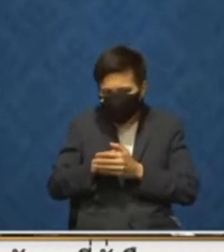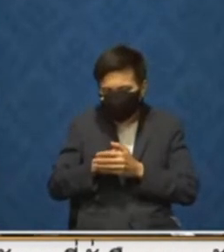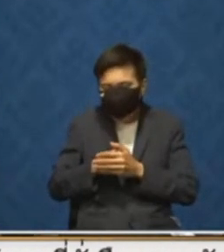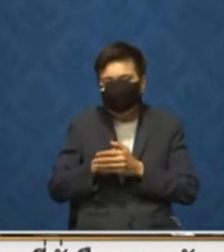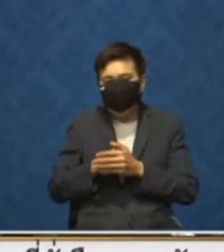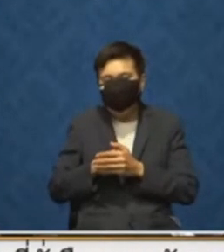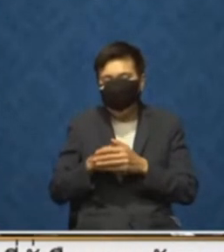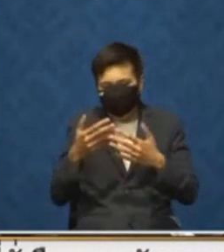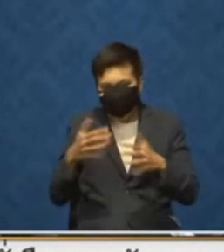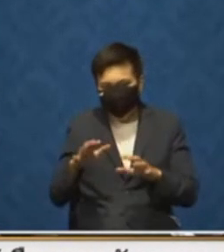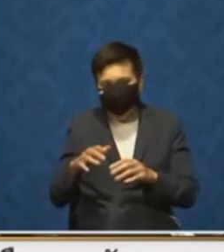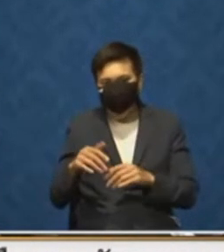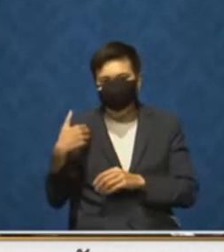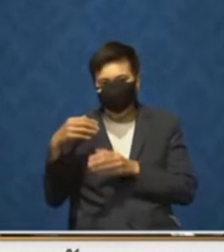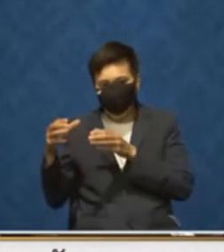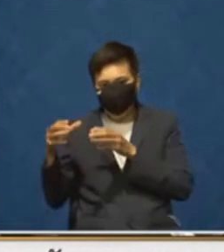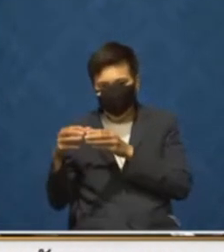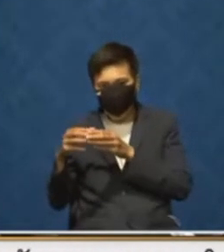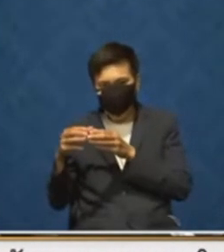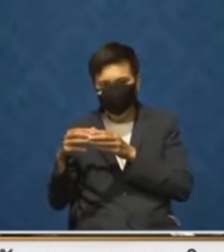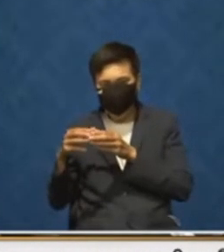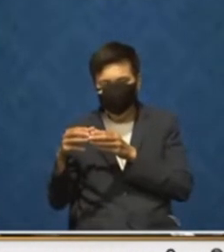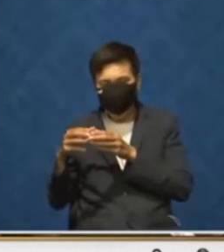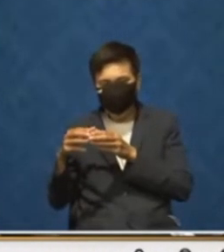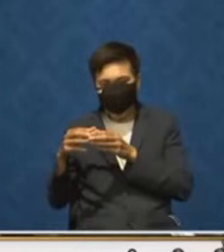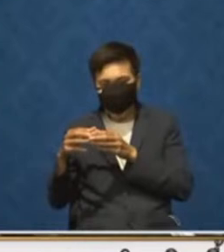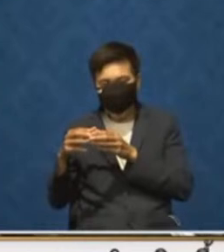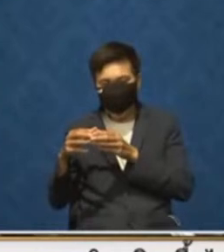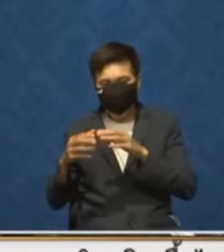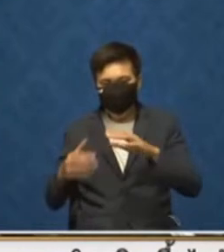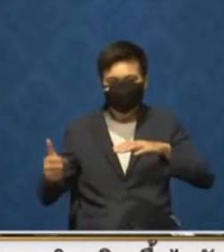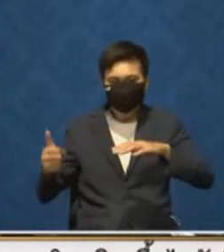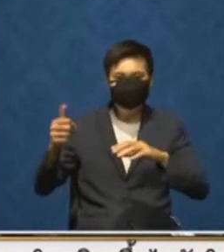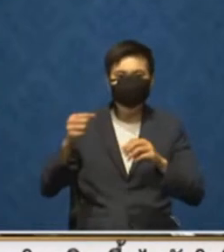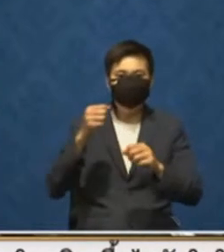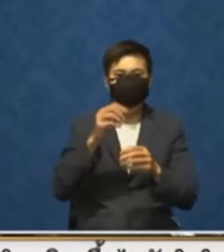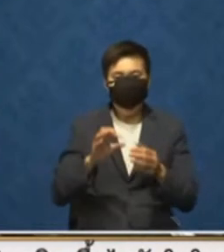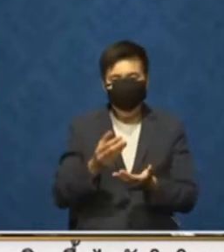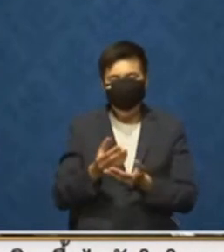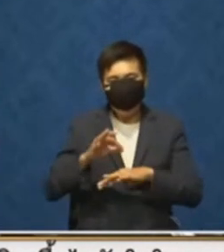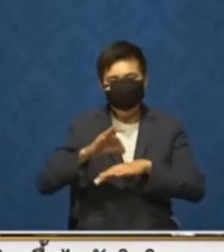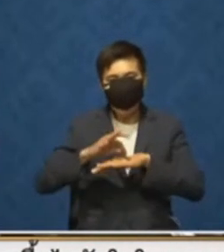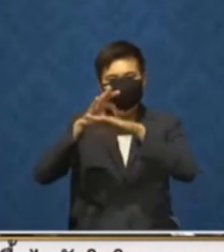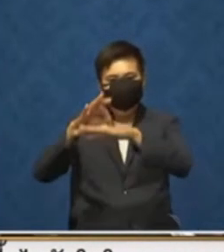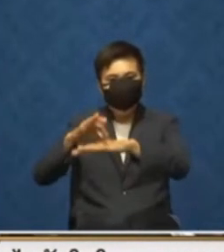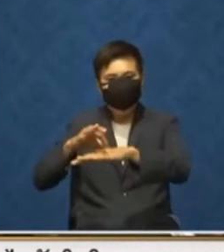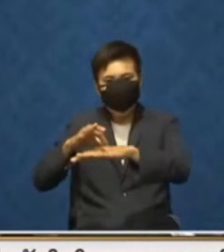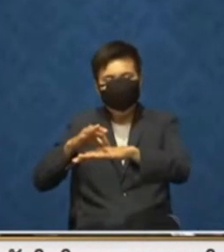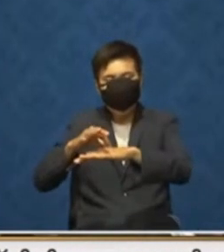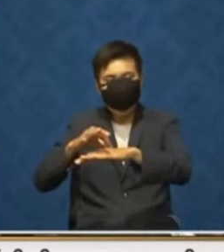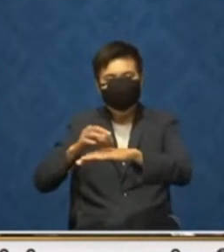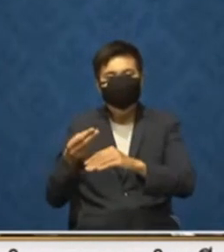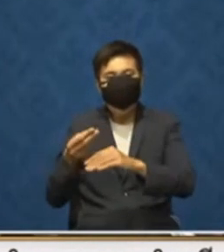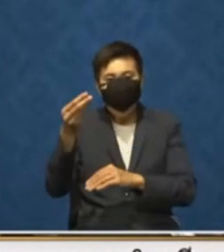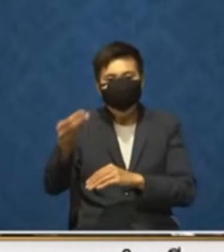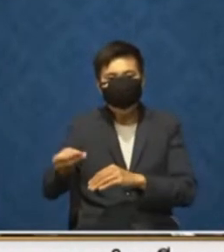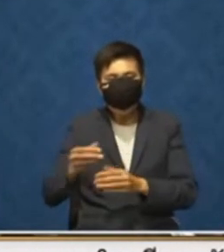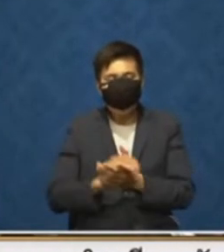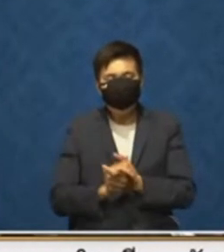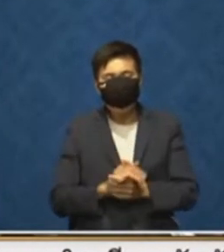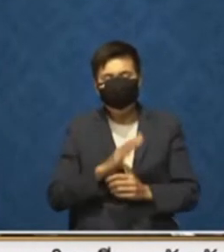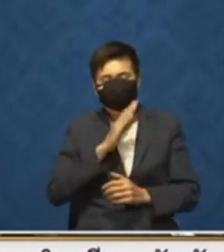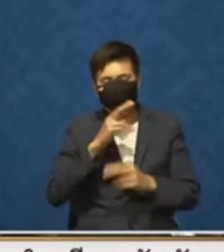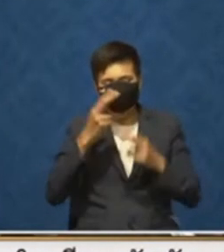ซ่อนแล้วเอาทักเอาพวกขึ้นมาใหญ่กว่าประเทศชาติประเทศชาติควรจะดีกว่านี้ถ้าท่านนายก